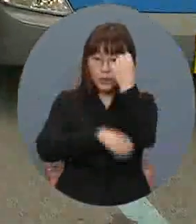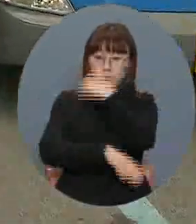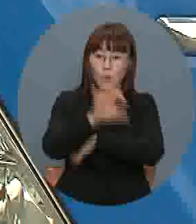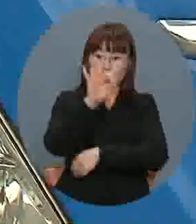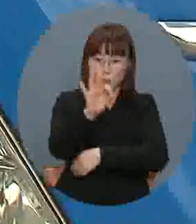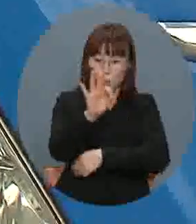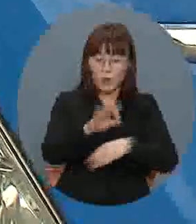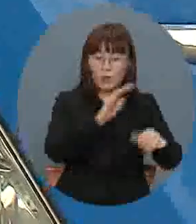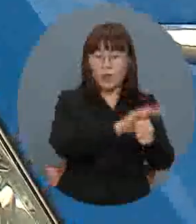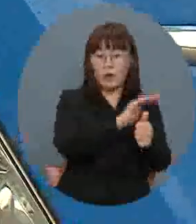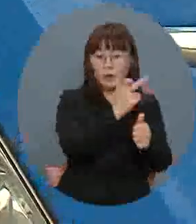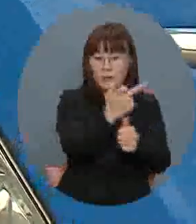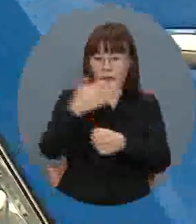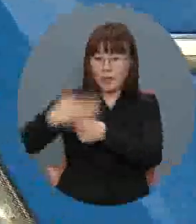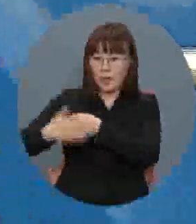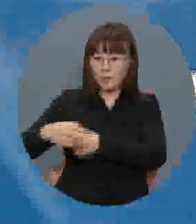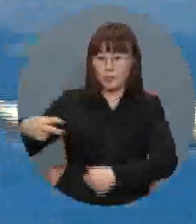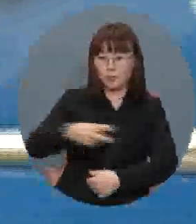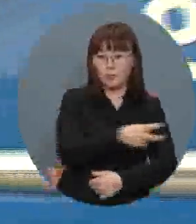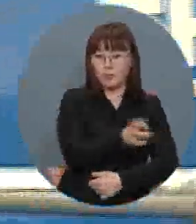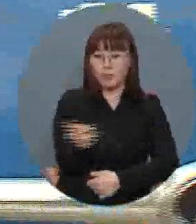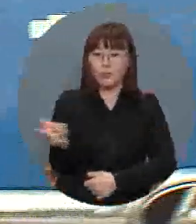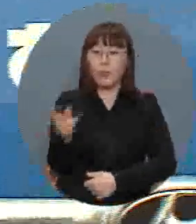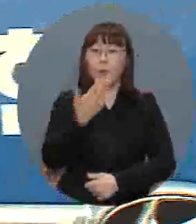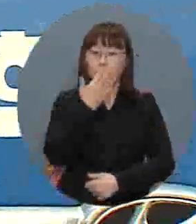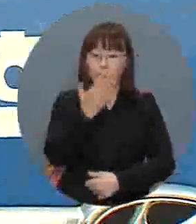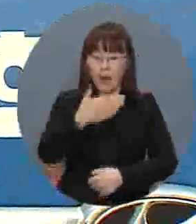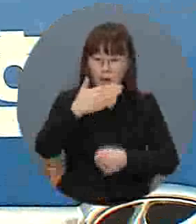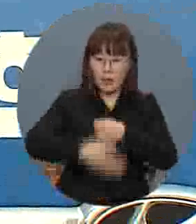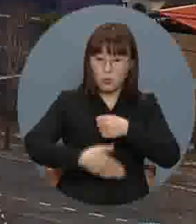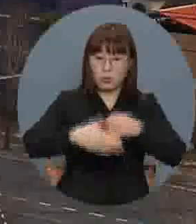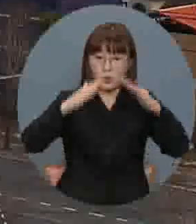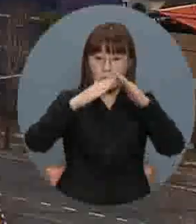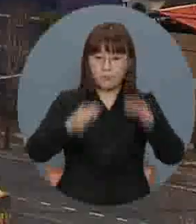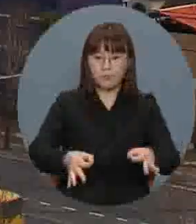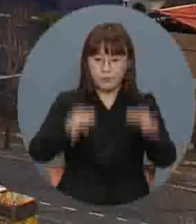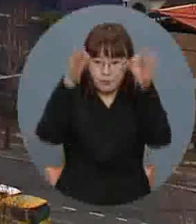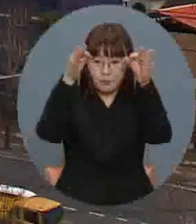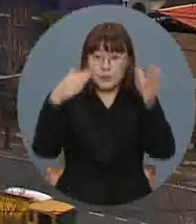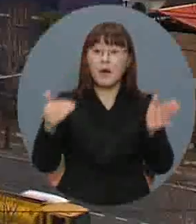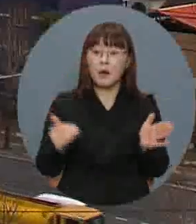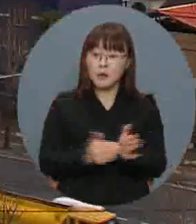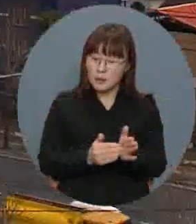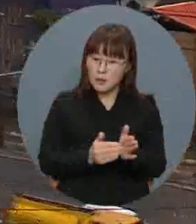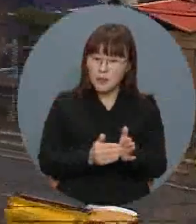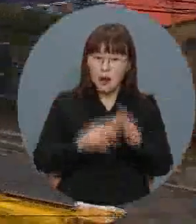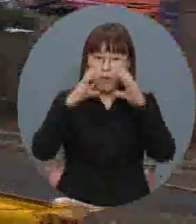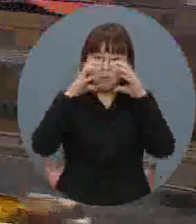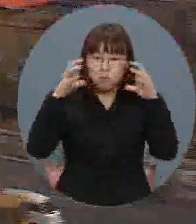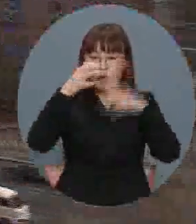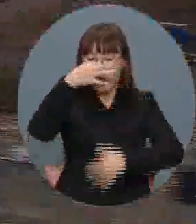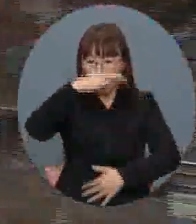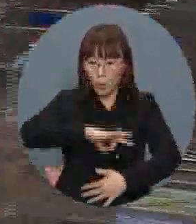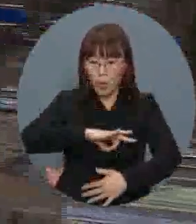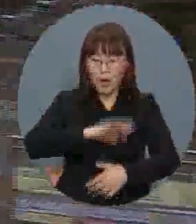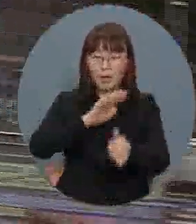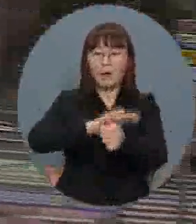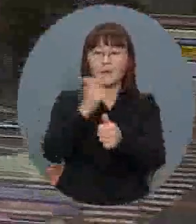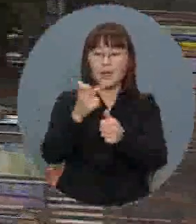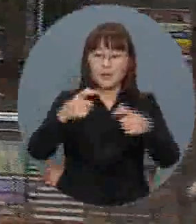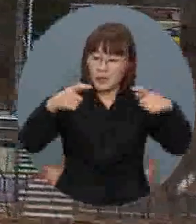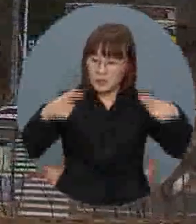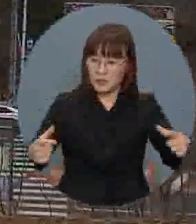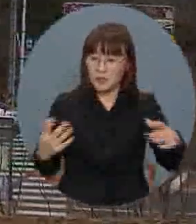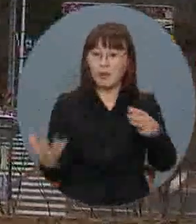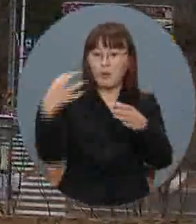요금으로 두 지역을 통행할 수 있습니다. 대구 집값이 최근 크게 올랐을 때 풍선 효과로 경산도 조정